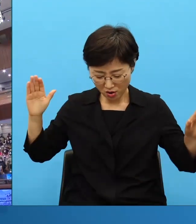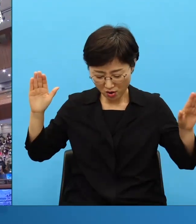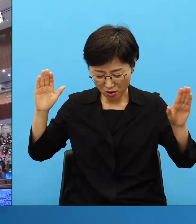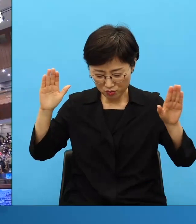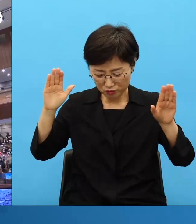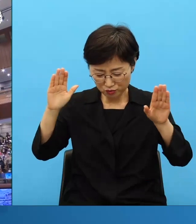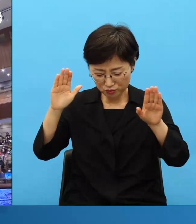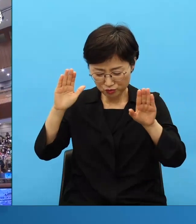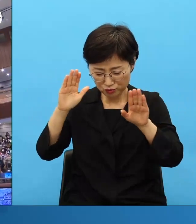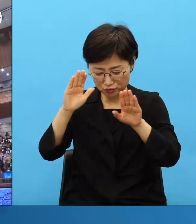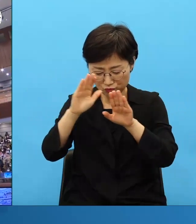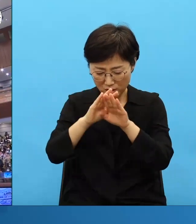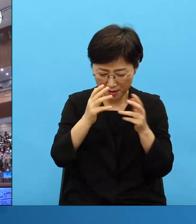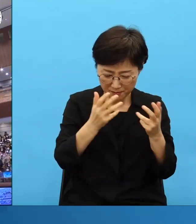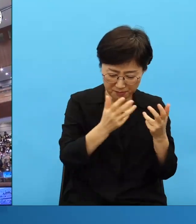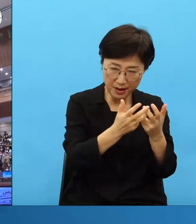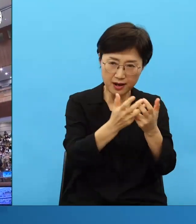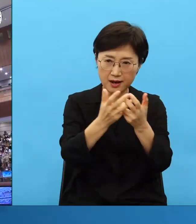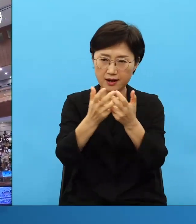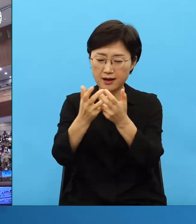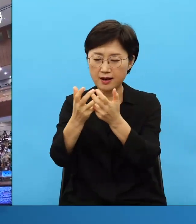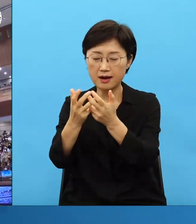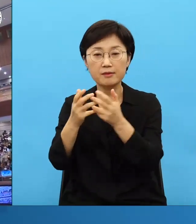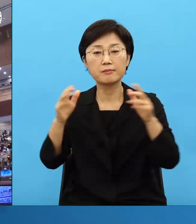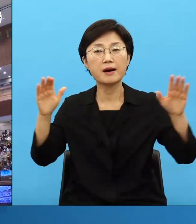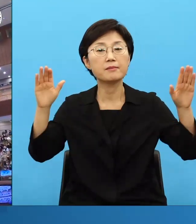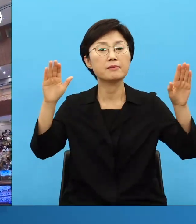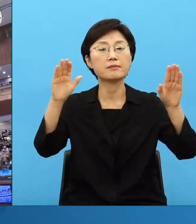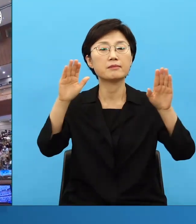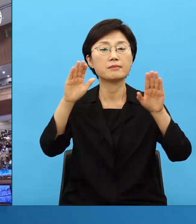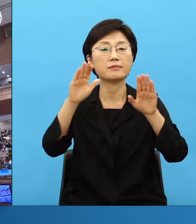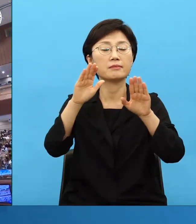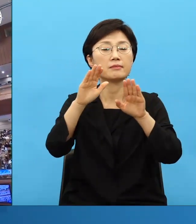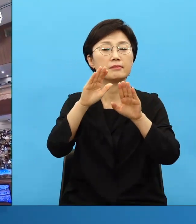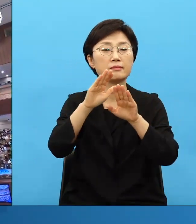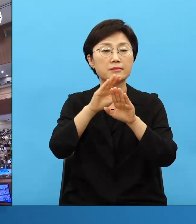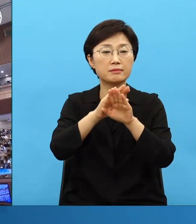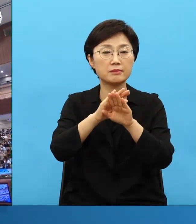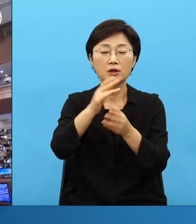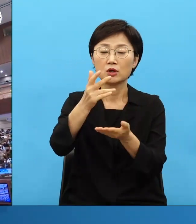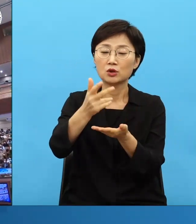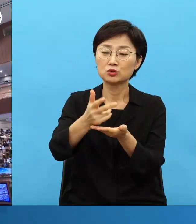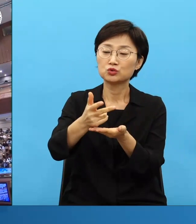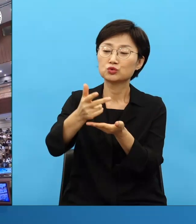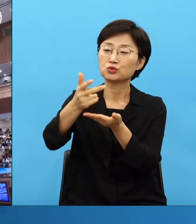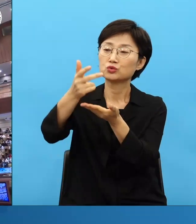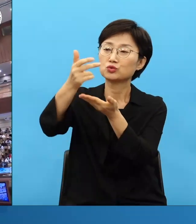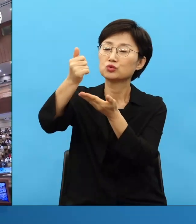주